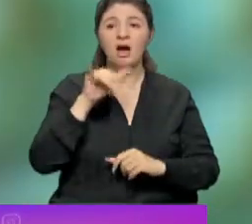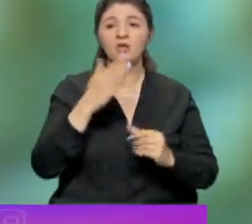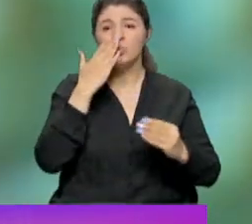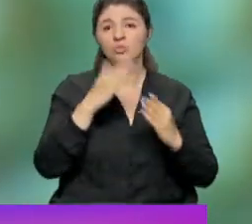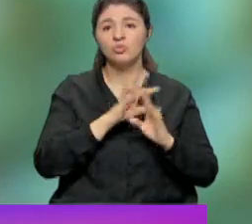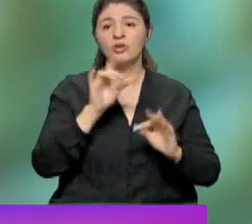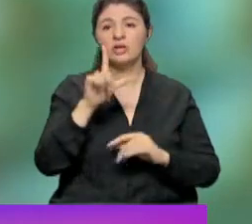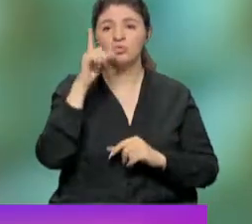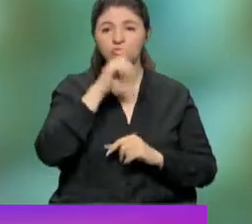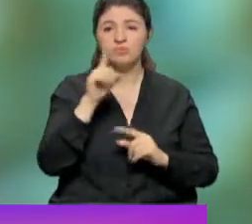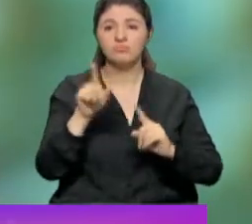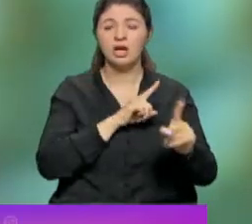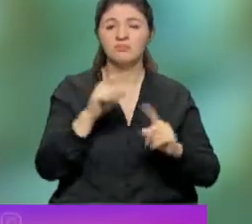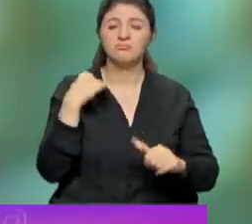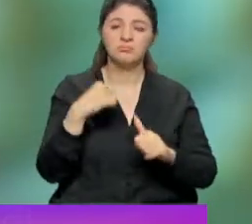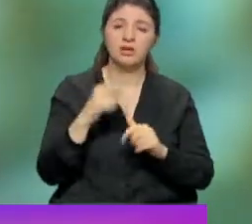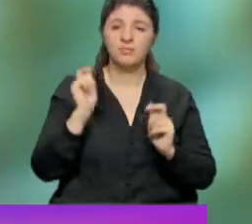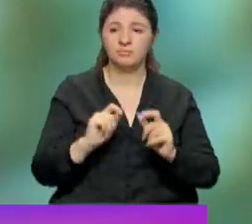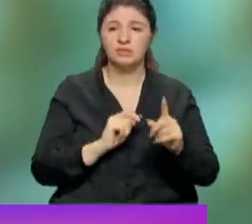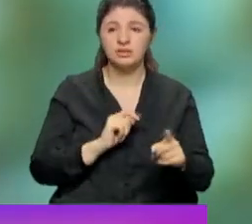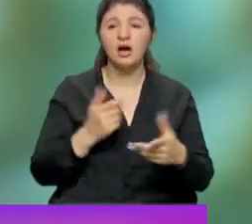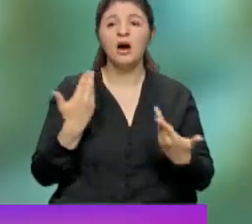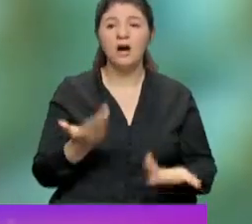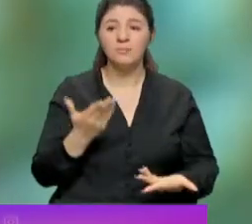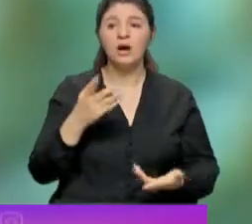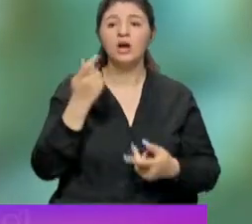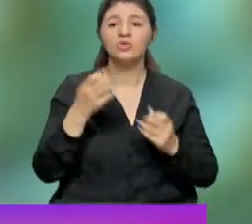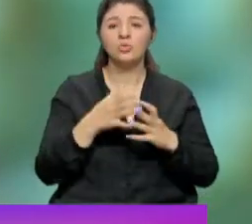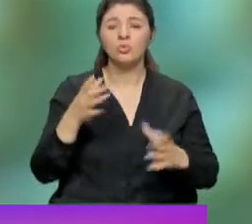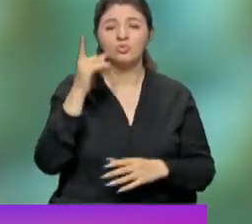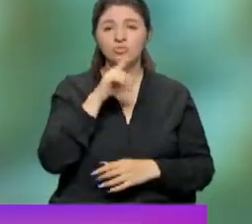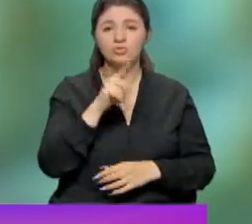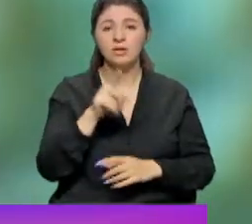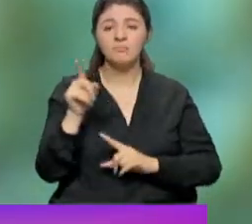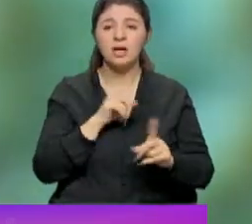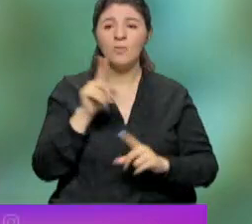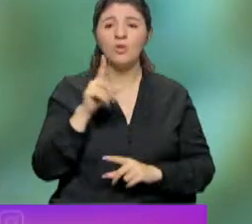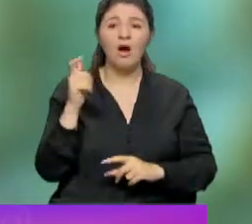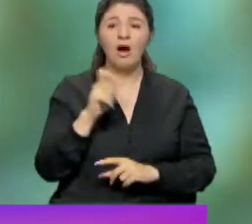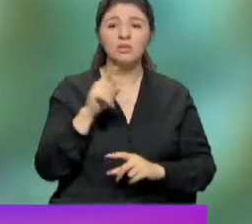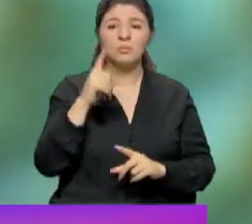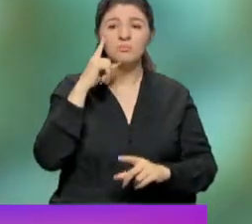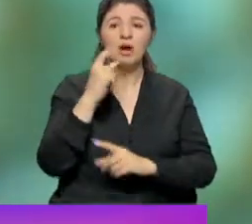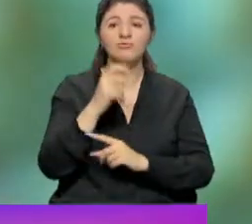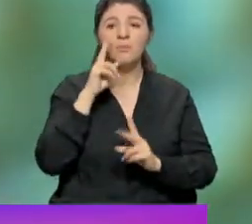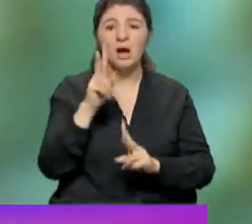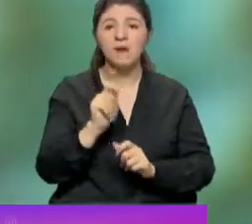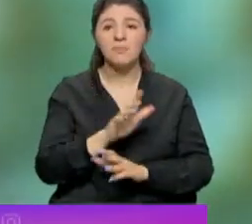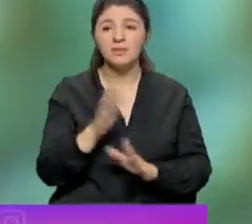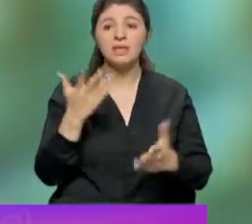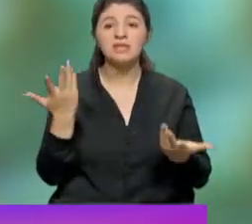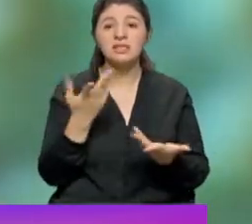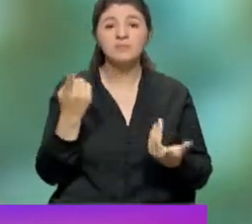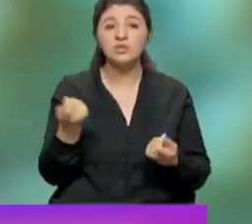hak ihlali gerekçesiyle yargılamanın yenilenmesi ancak iş yoğunluğu nedeniyle mahkeme 10 aydır bu başvuruyu almadı